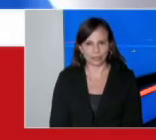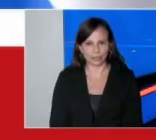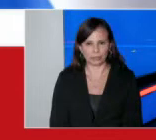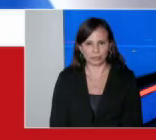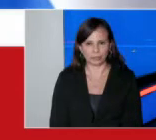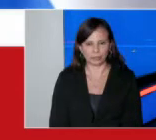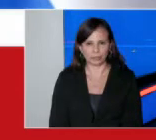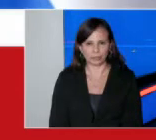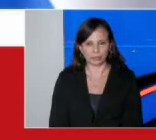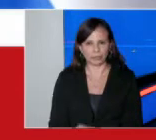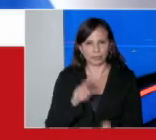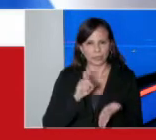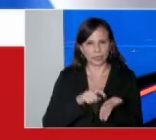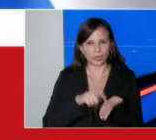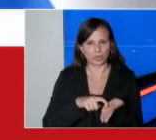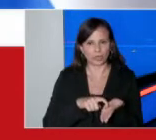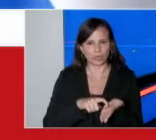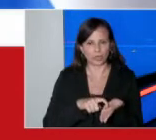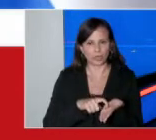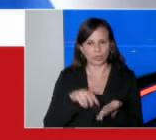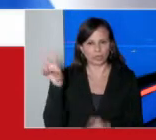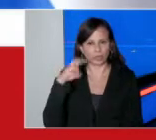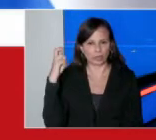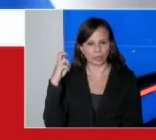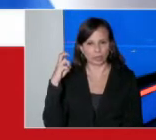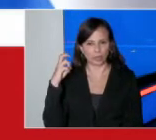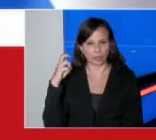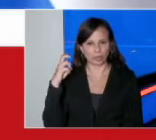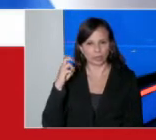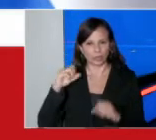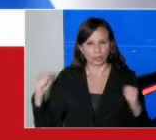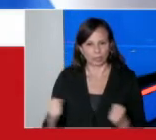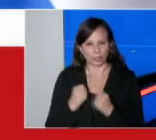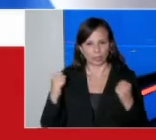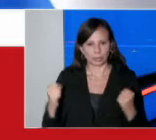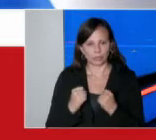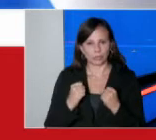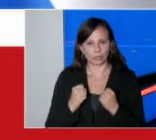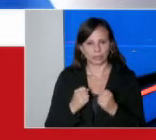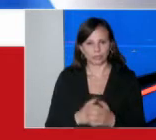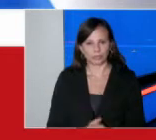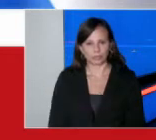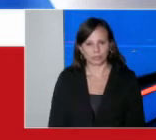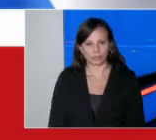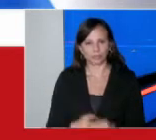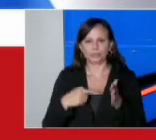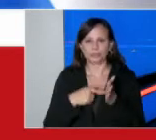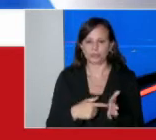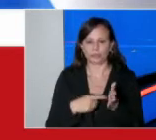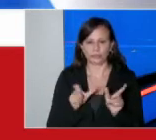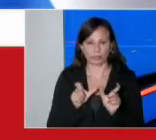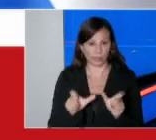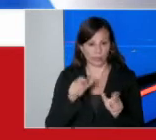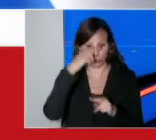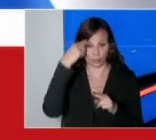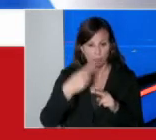אני רואה בזה צורך חיוני לגייס את כל המאמצים וכל האמצעים שבידינו כדי לבלום את